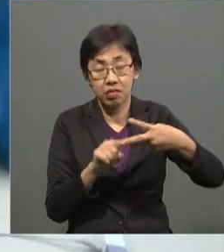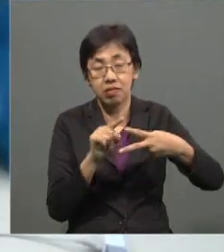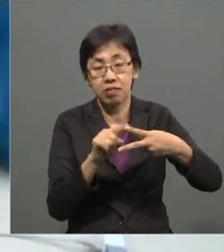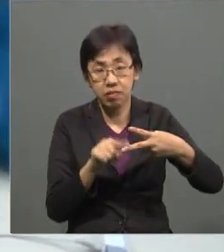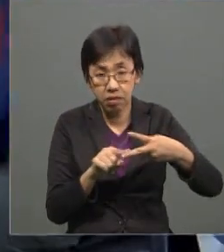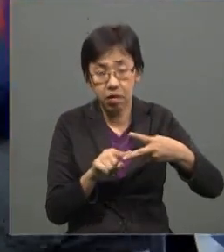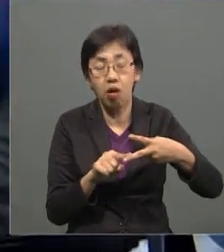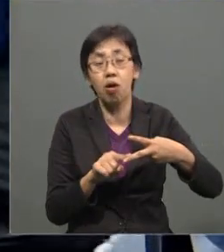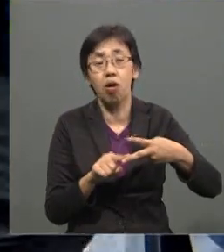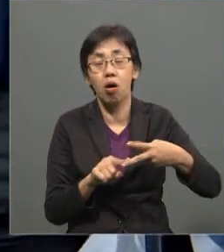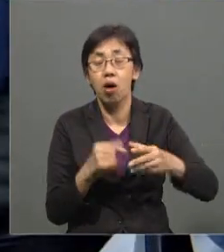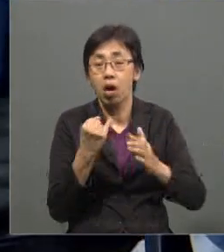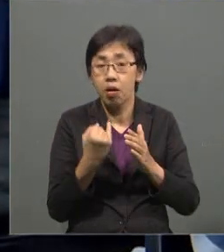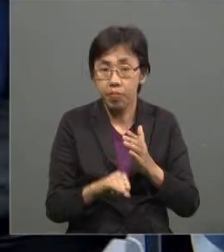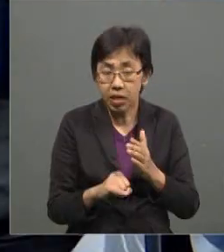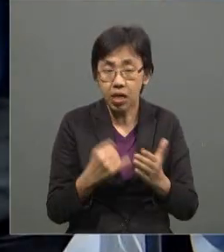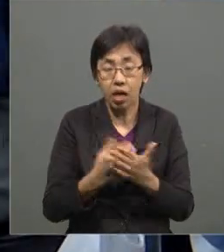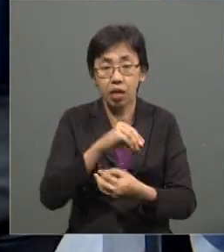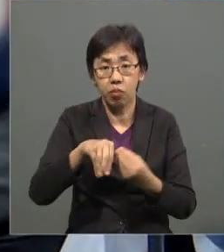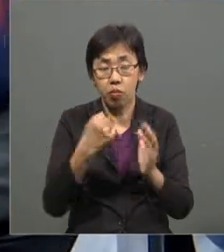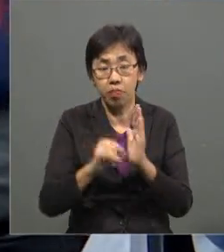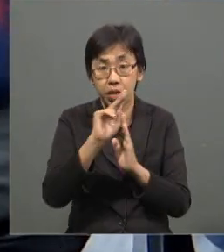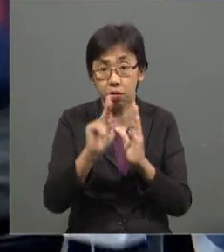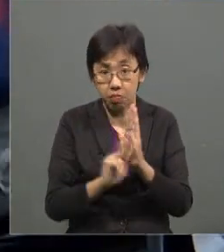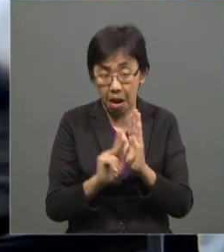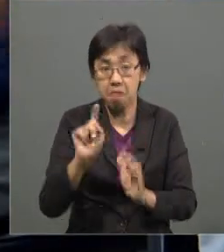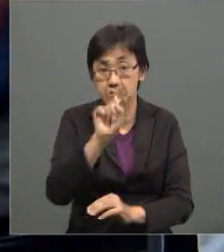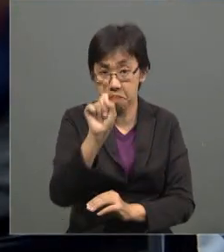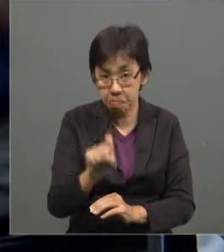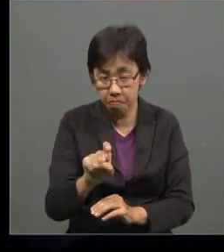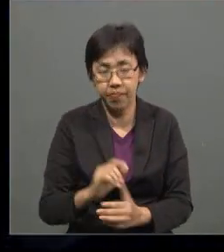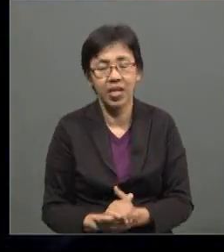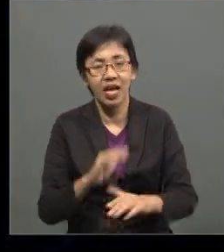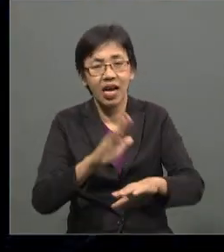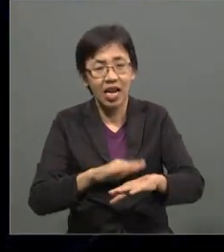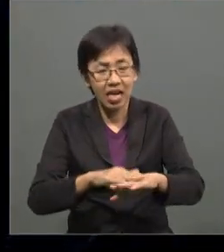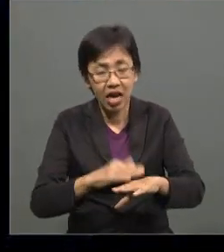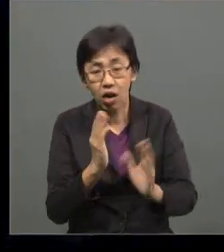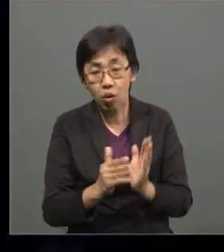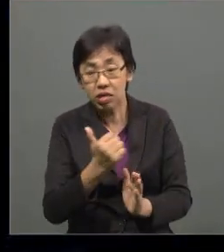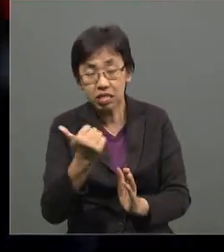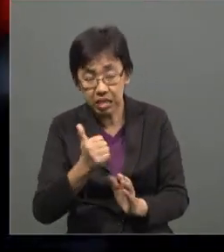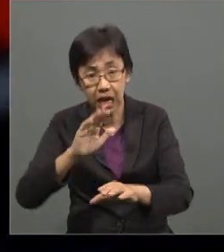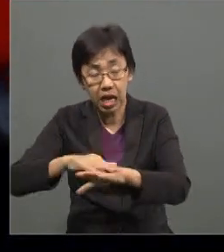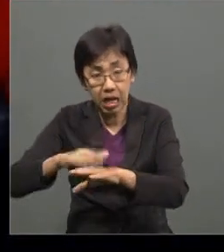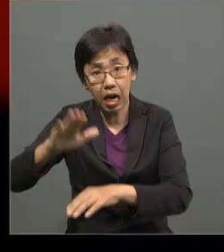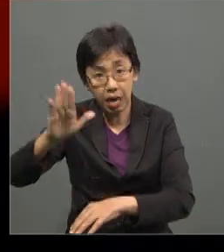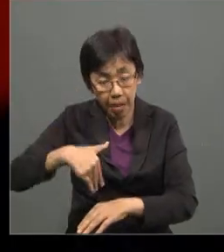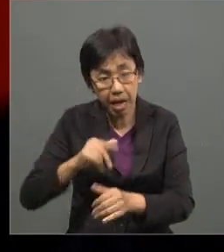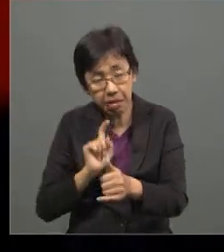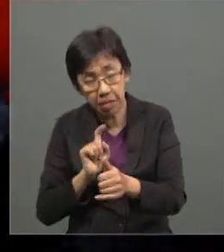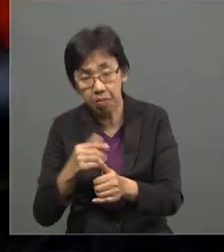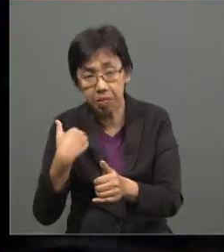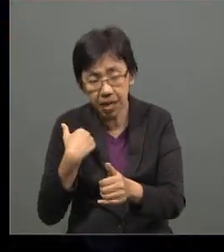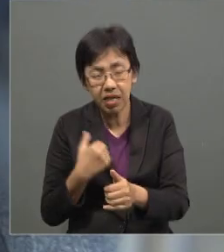จะเข้าข่ายเป็นความผิดฐานฟอกเงินด้วยหรือเปล่าส่วนจะมีการออกหมายเรียกบุคคลอื่นที่ถูกพาดพิงนะพูดง่าย